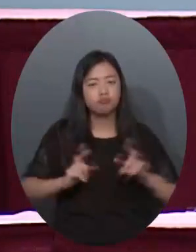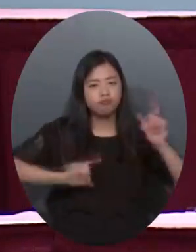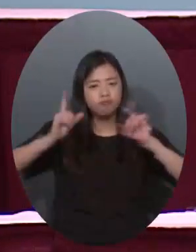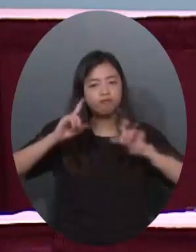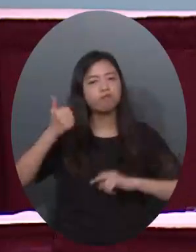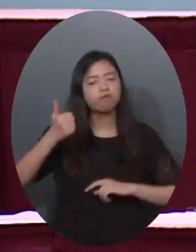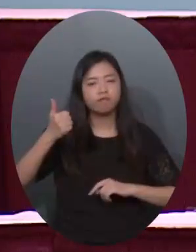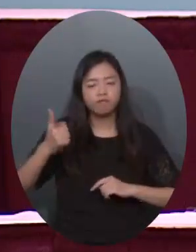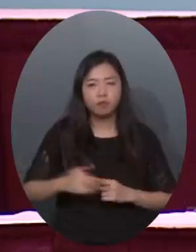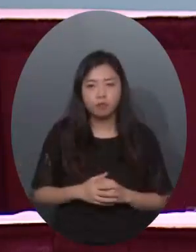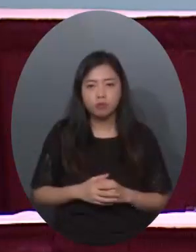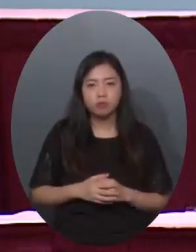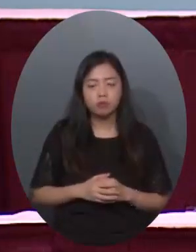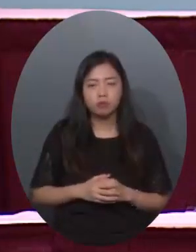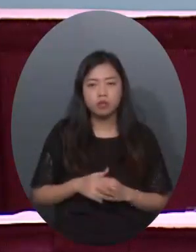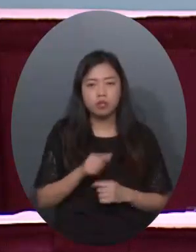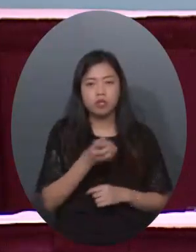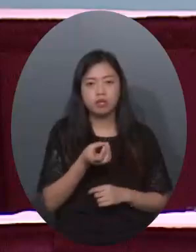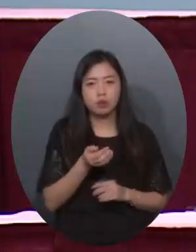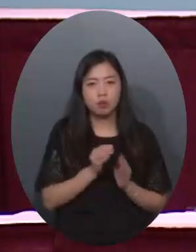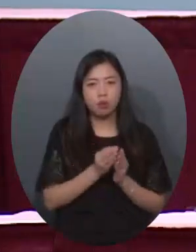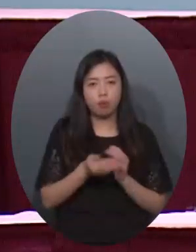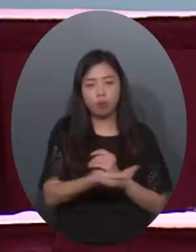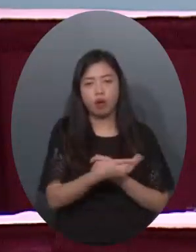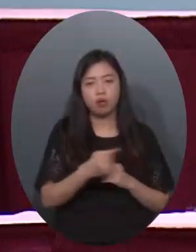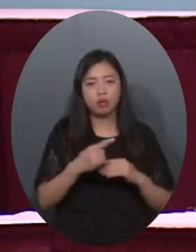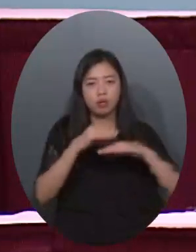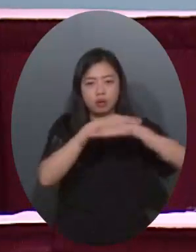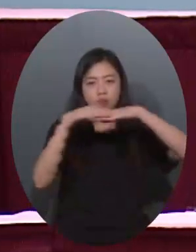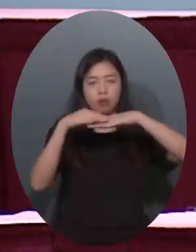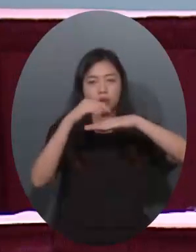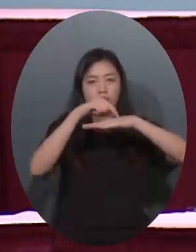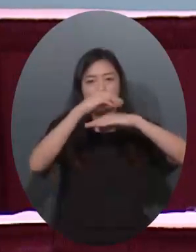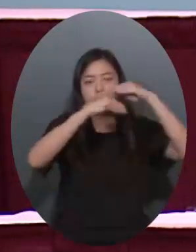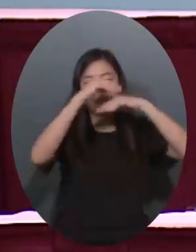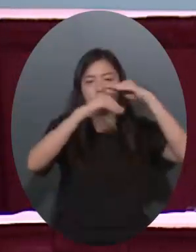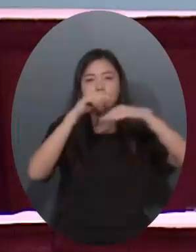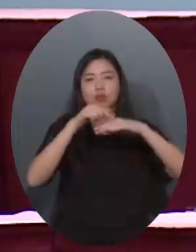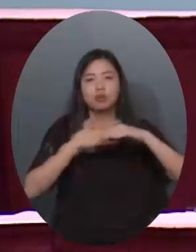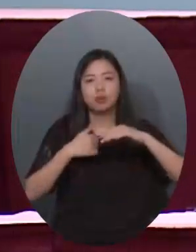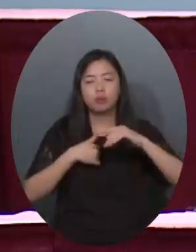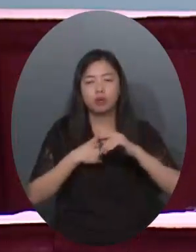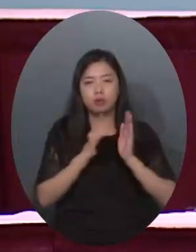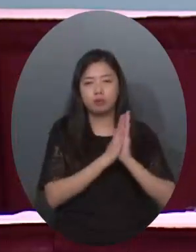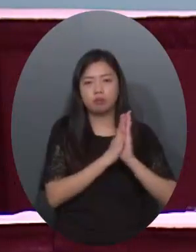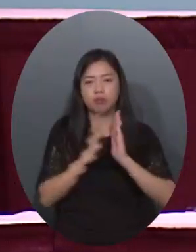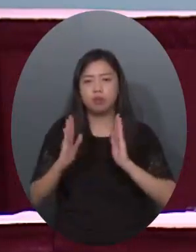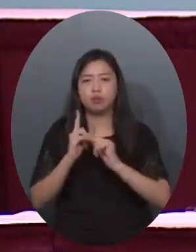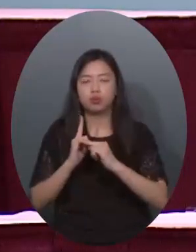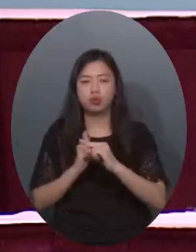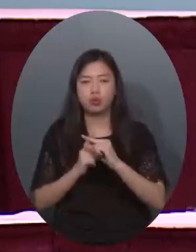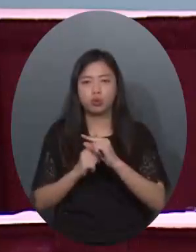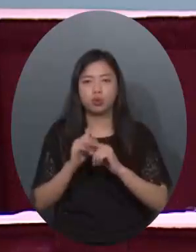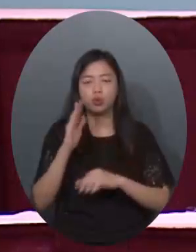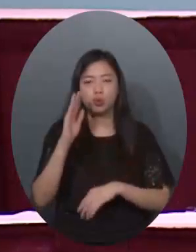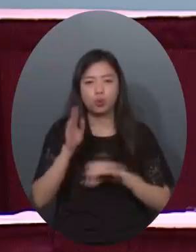好。我們在小濠灣車廠地段上蓋的發展項目將在中長期內提供約